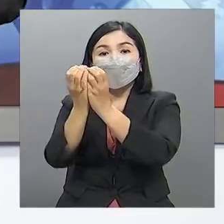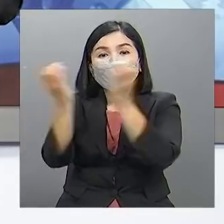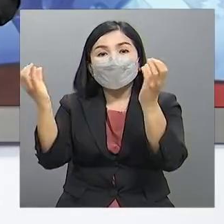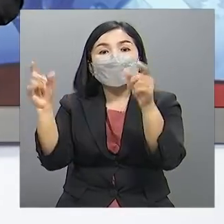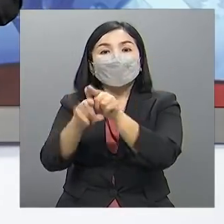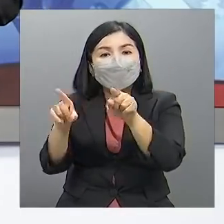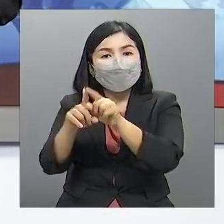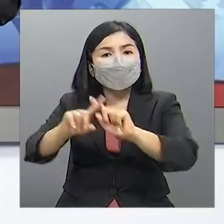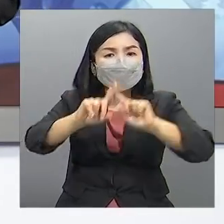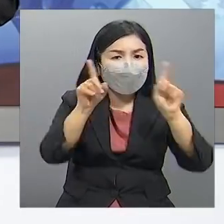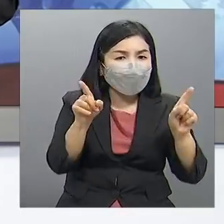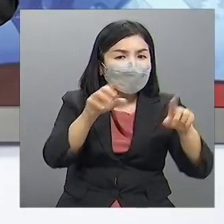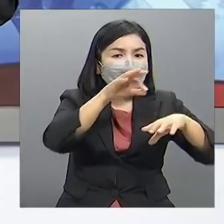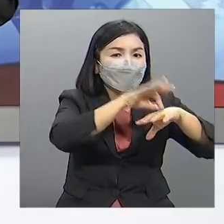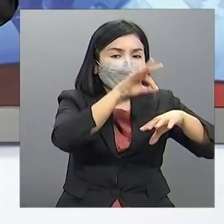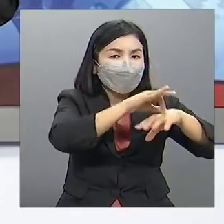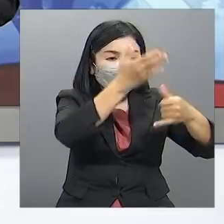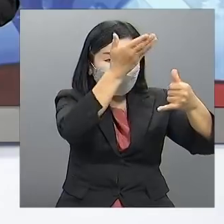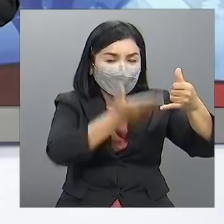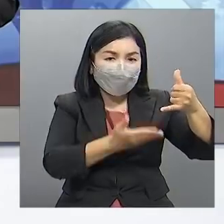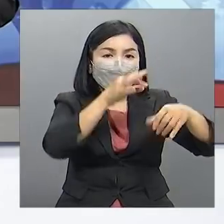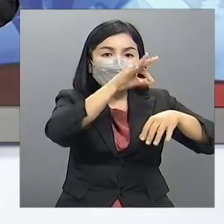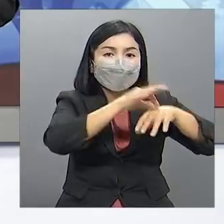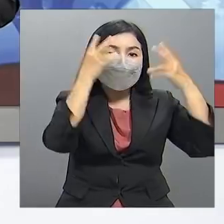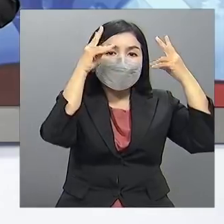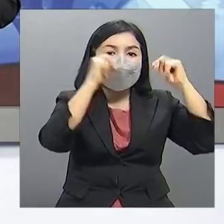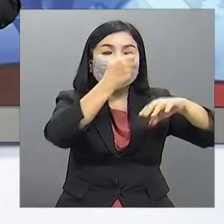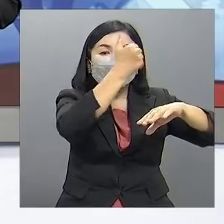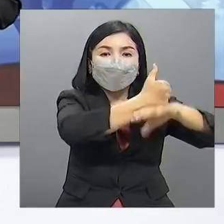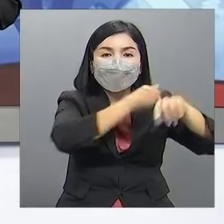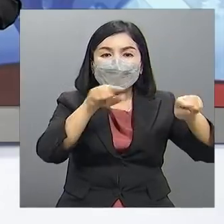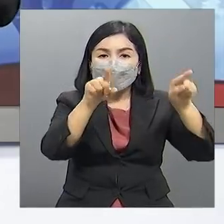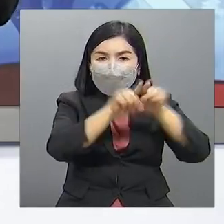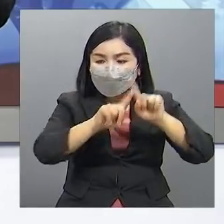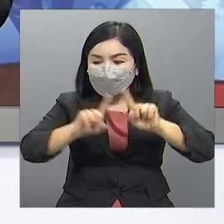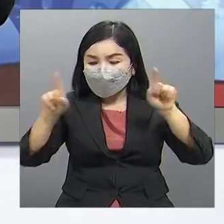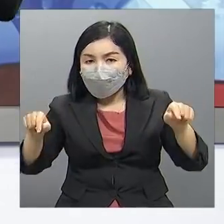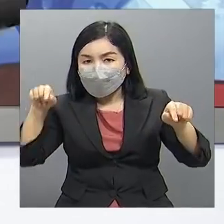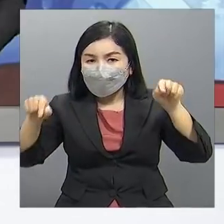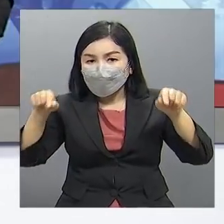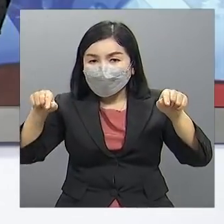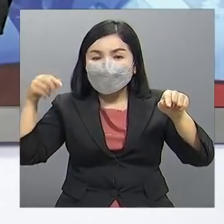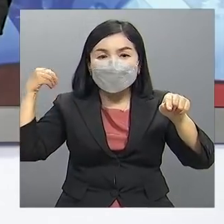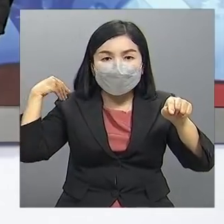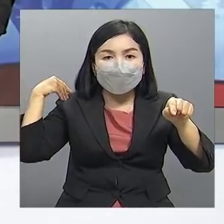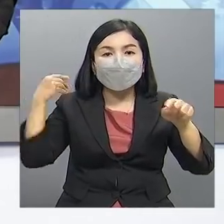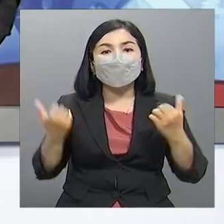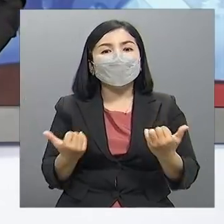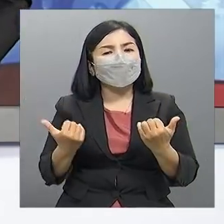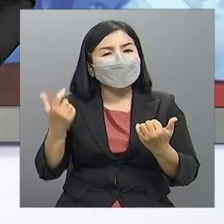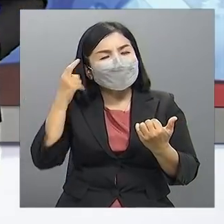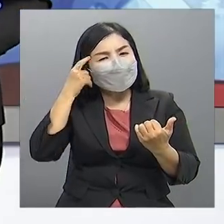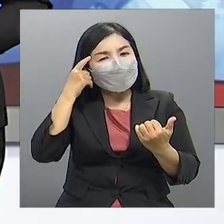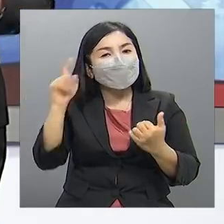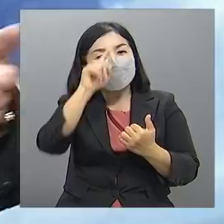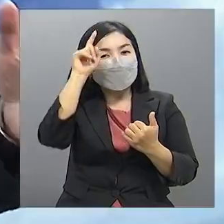างกันกับคุณสมบัติและวาระการดำรงตำแหน่งนายกรัฐมนตรีของนายกประยุทธ์ตรงนี้ตั้งเอาไว้เป็นโจทย์แล้วก็ต้